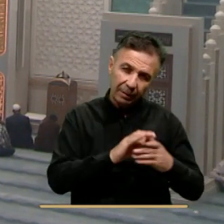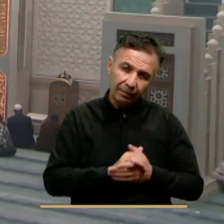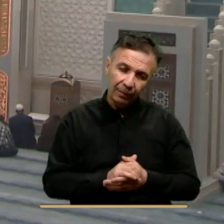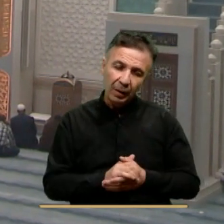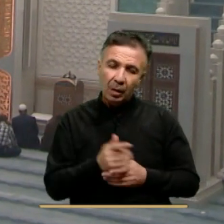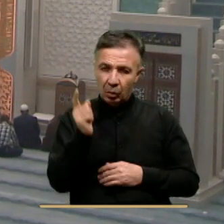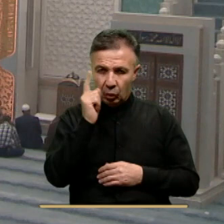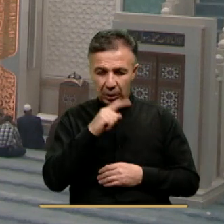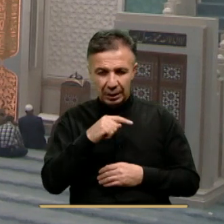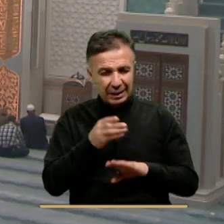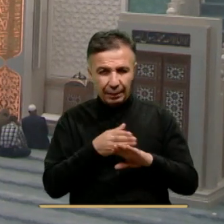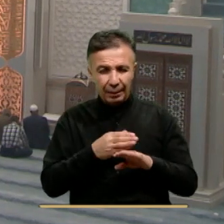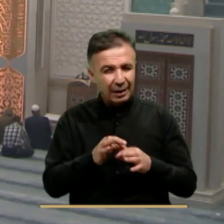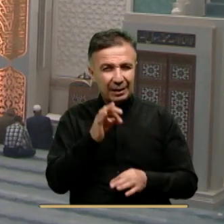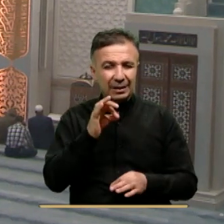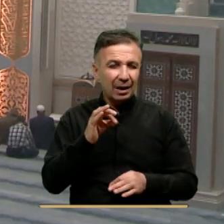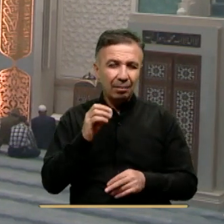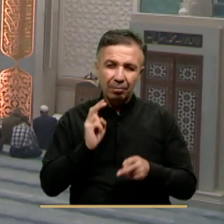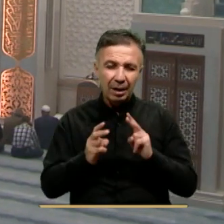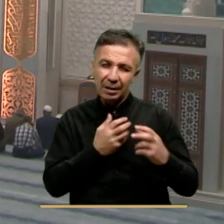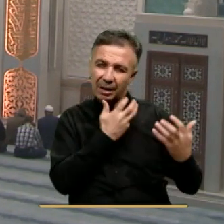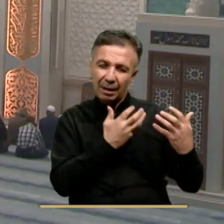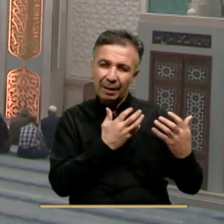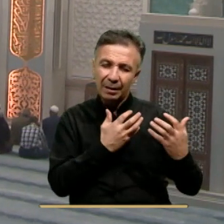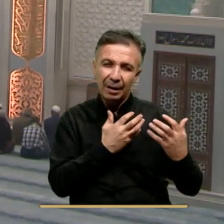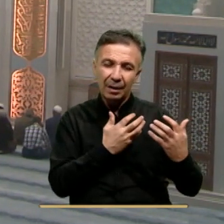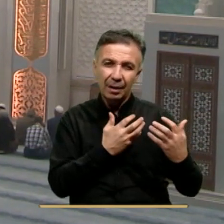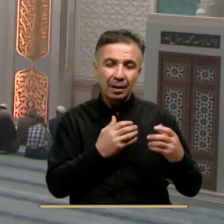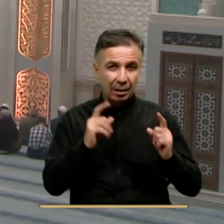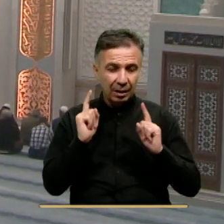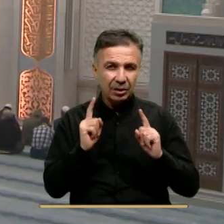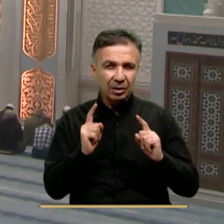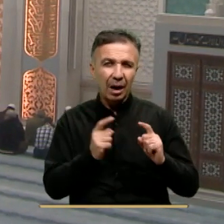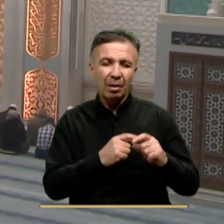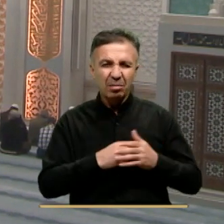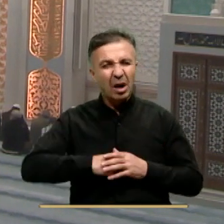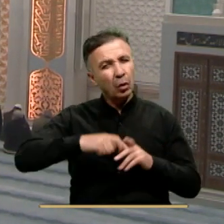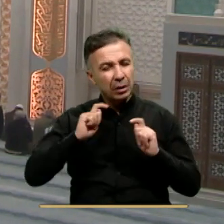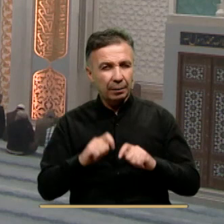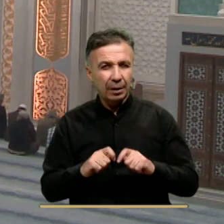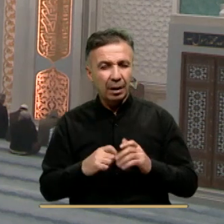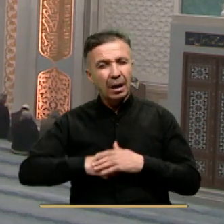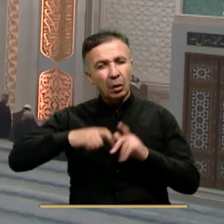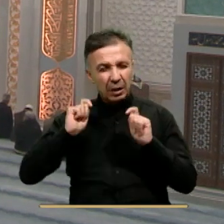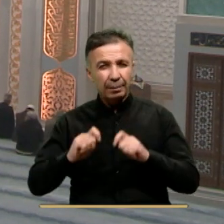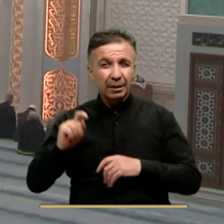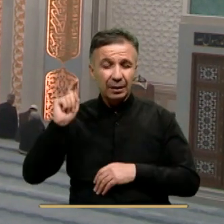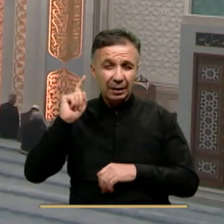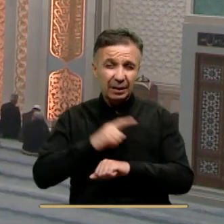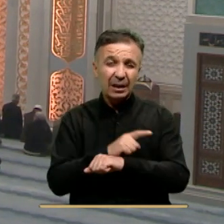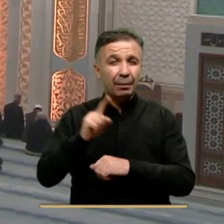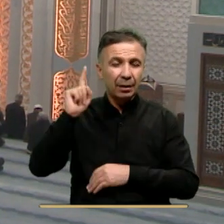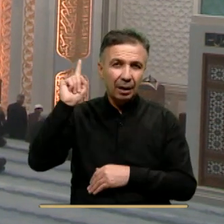insan bazen nimetler karşısında nankörlük de yapabilir nankörlük yaptığı zaman Rabbine